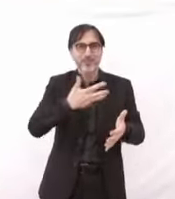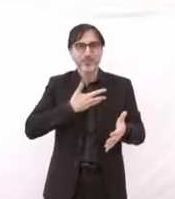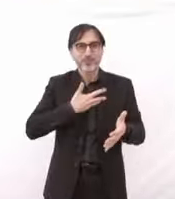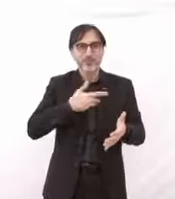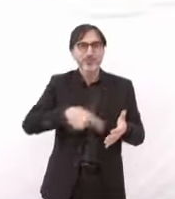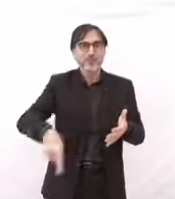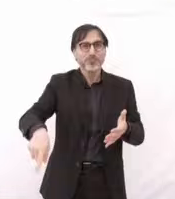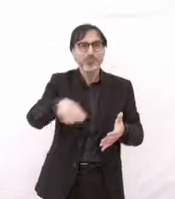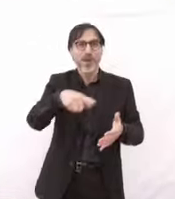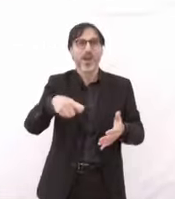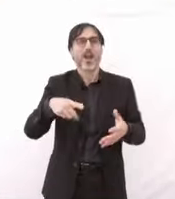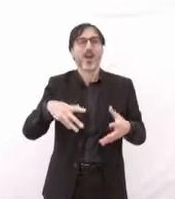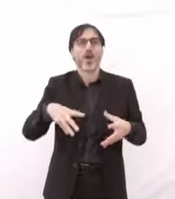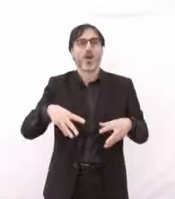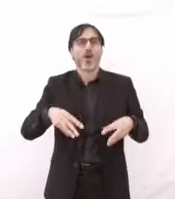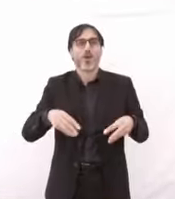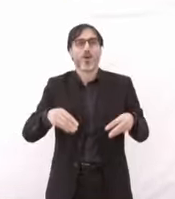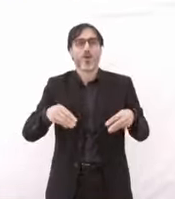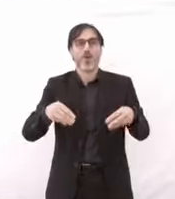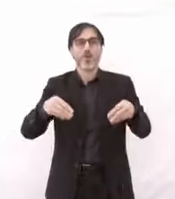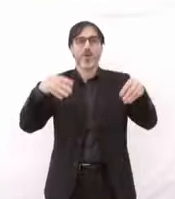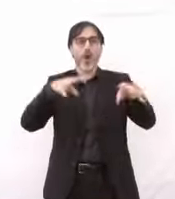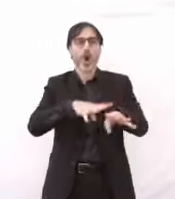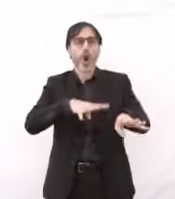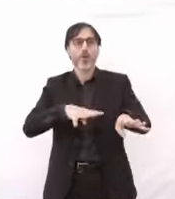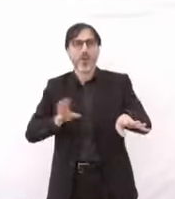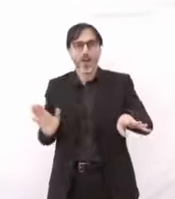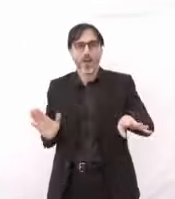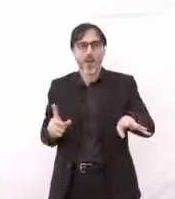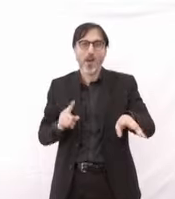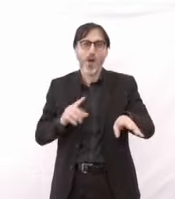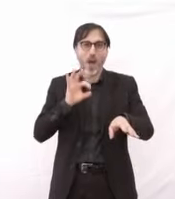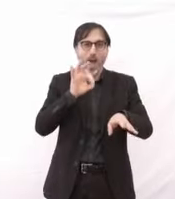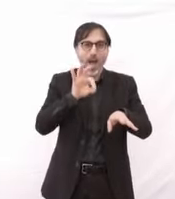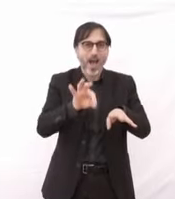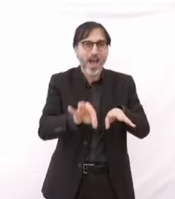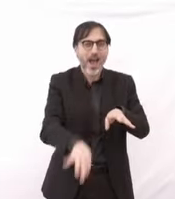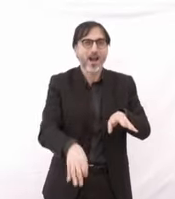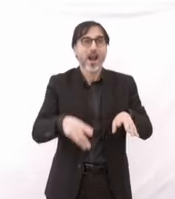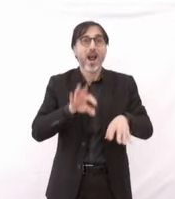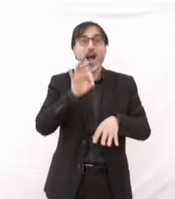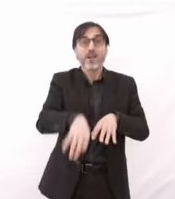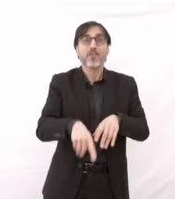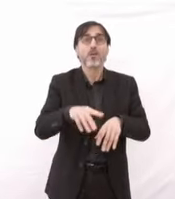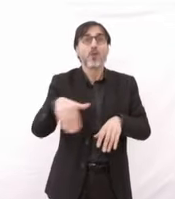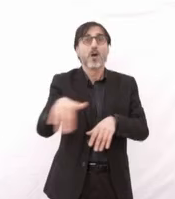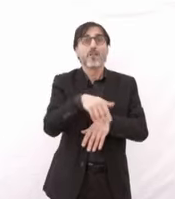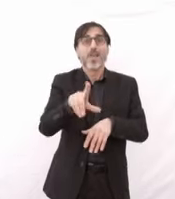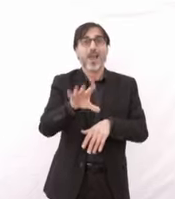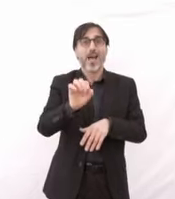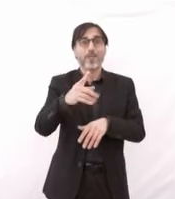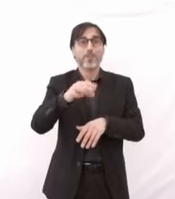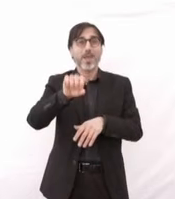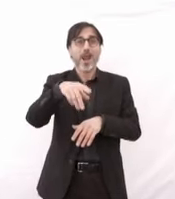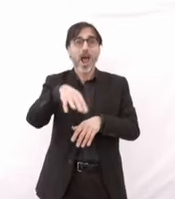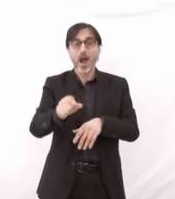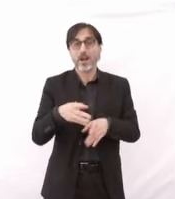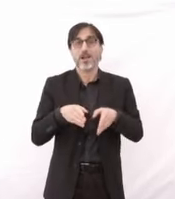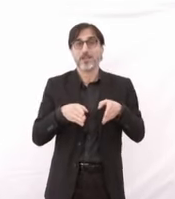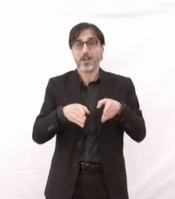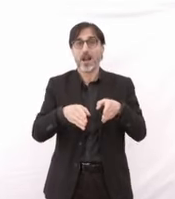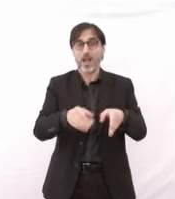andiamo via via accorciando il corteo, che però è ancora su Via Labicana, quindi ha ancora un pezzo di strada da